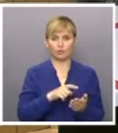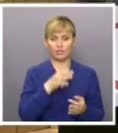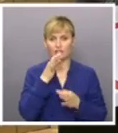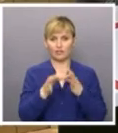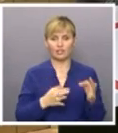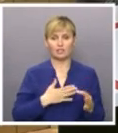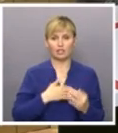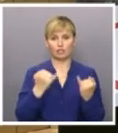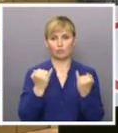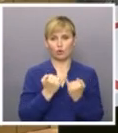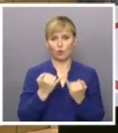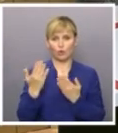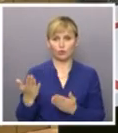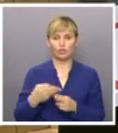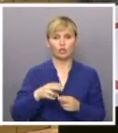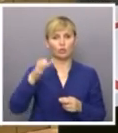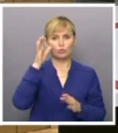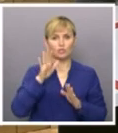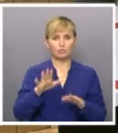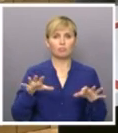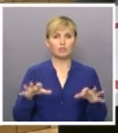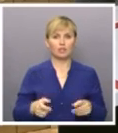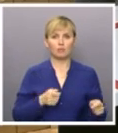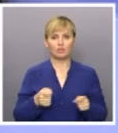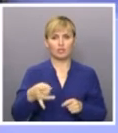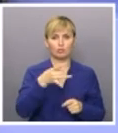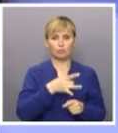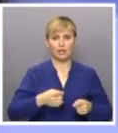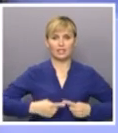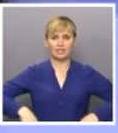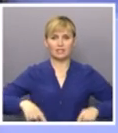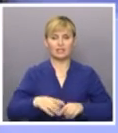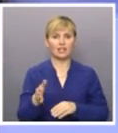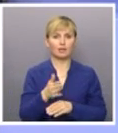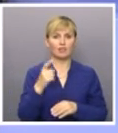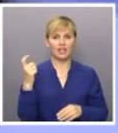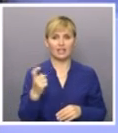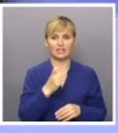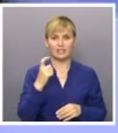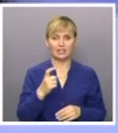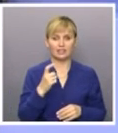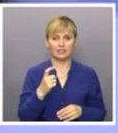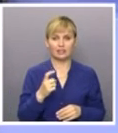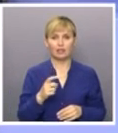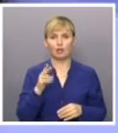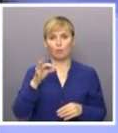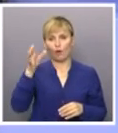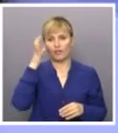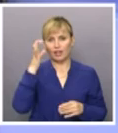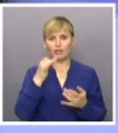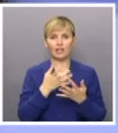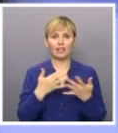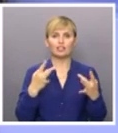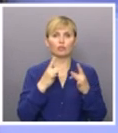Это ученый-ихтиолог, заместитель председателя правления Республиканской ассоциации рыбного хозяйства «Казахрыбхоз» по науке и